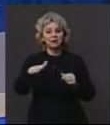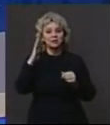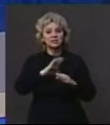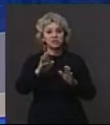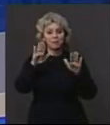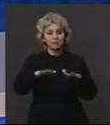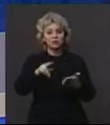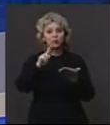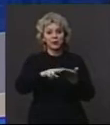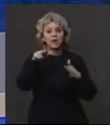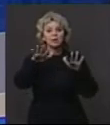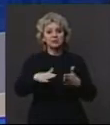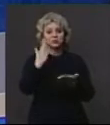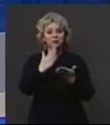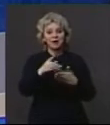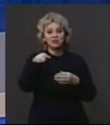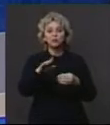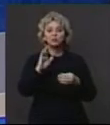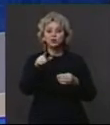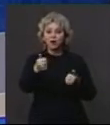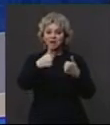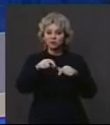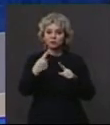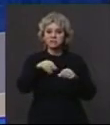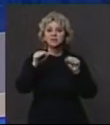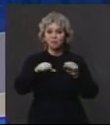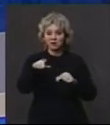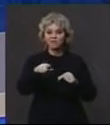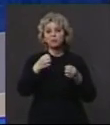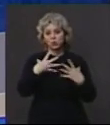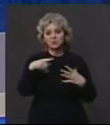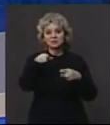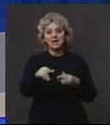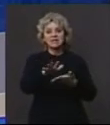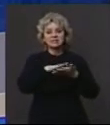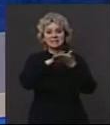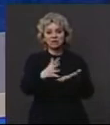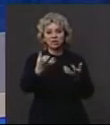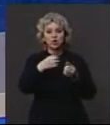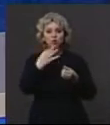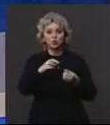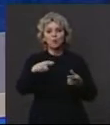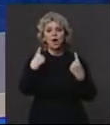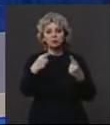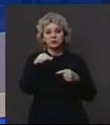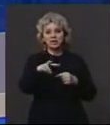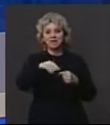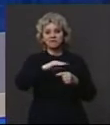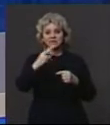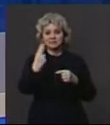не по месту прописки, а по месту нахождения. Причем оформить это право предельно просто. Заявление принимают в любом обычном